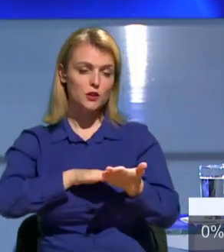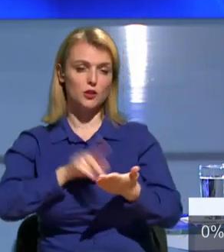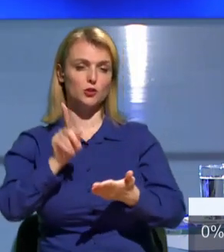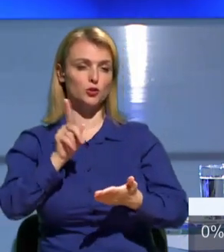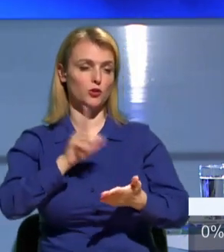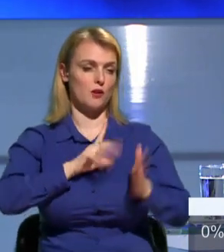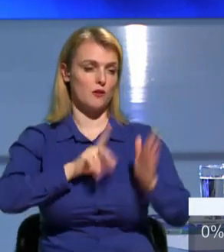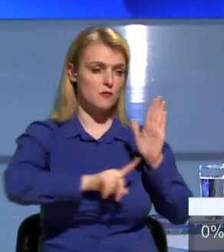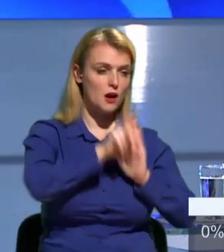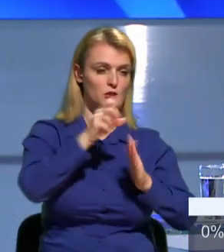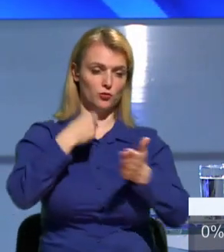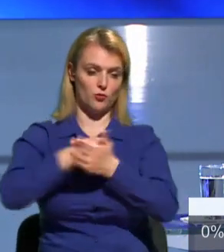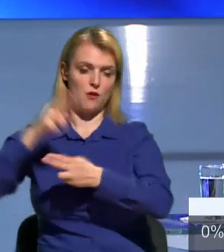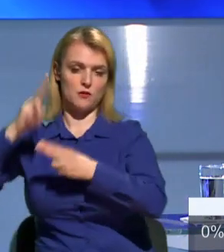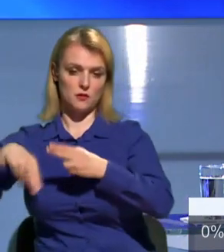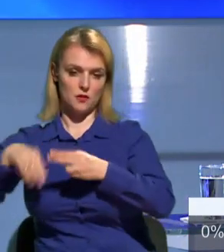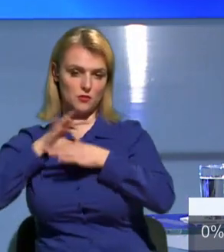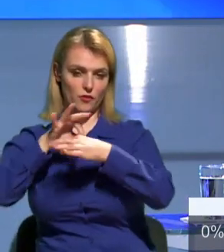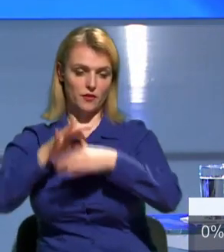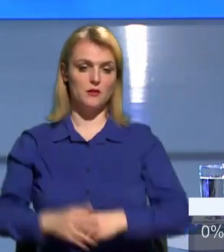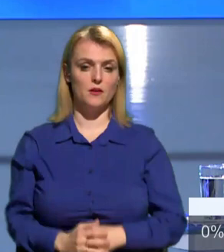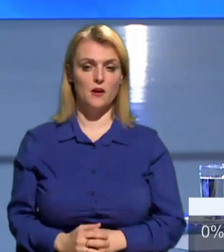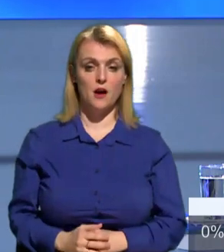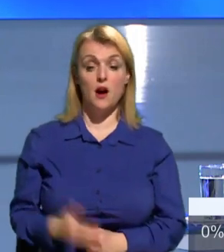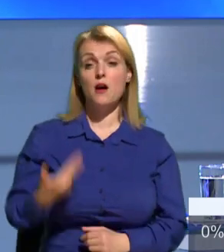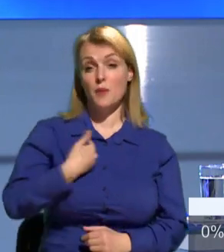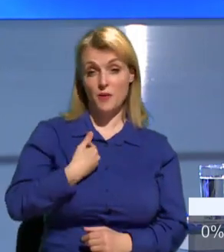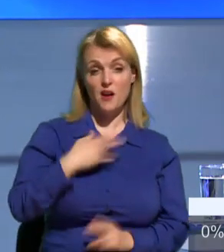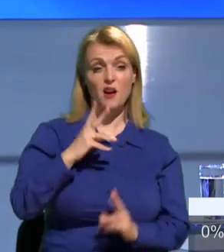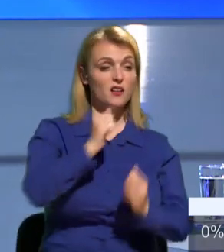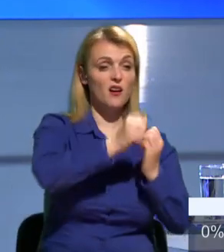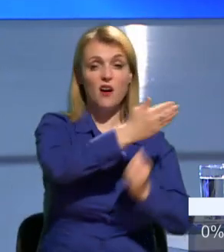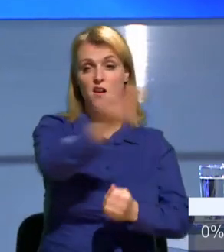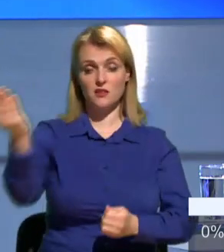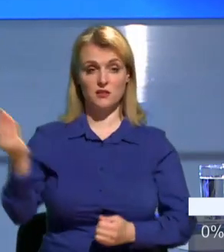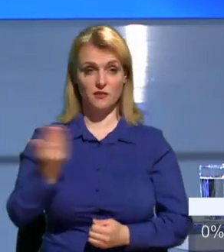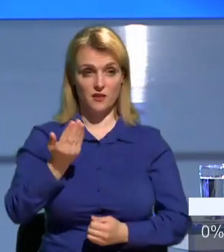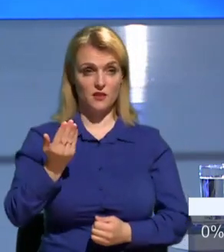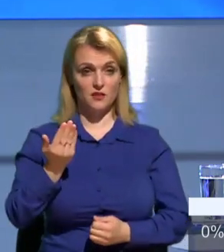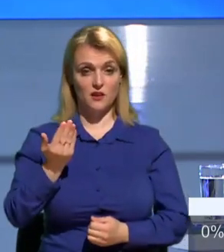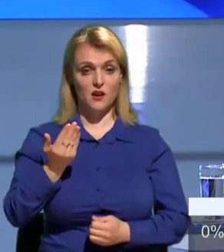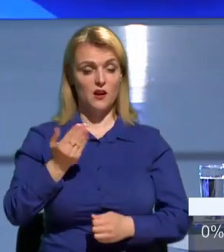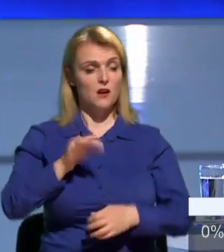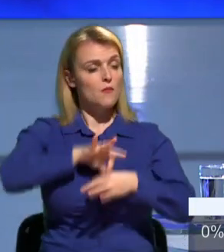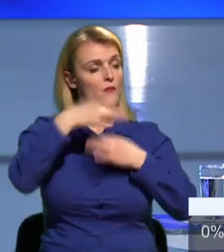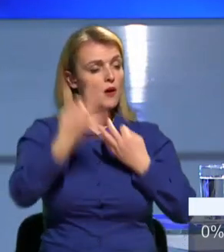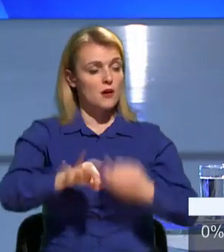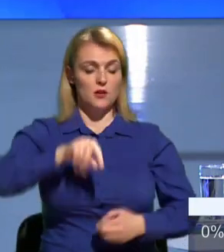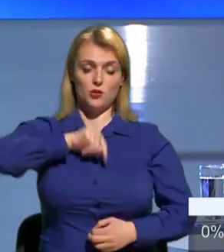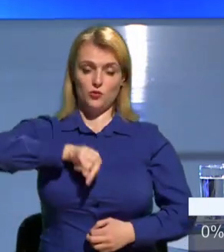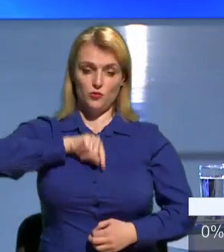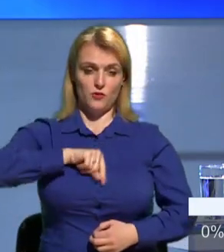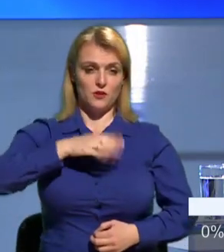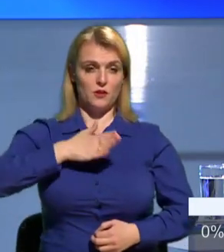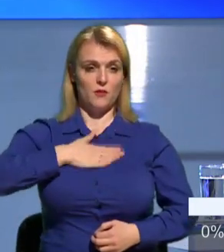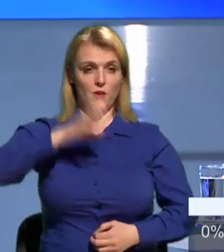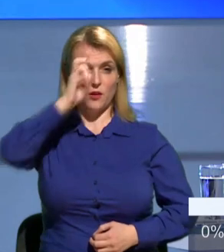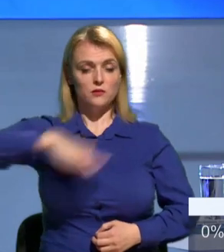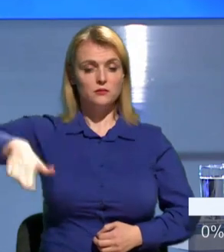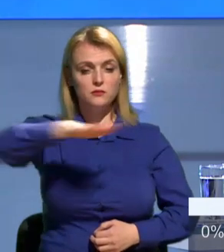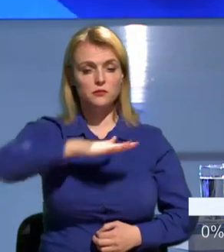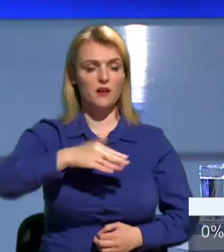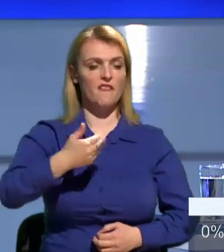le facem. Pe mine, ca și pe fiecare dintre dumneavoastră, ne doare sufletul de țara noastră.